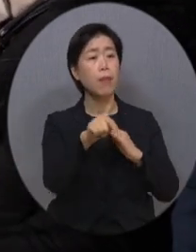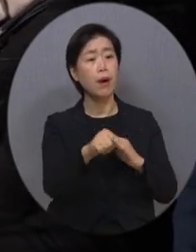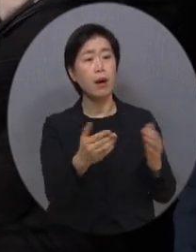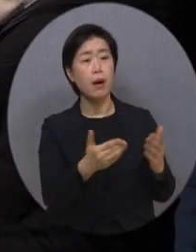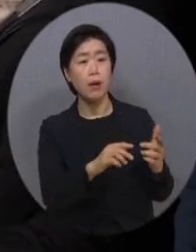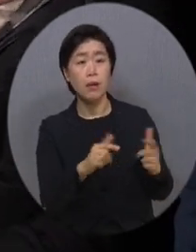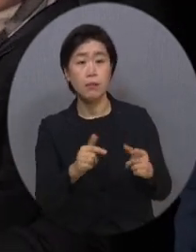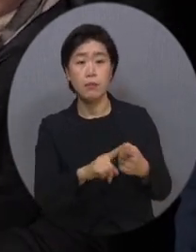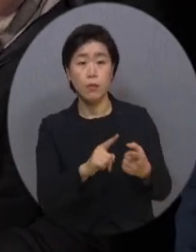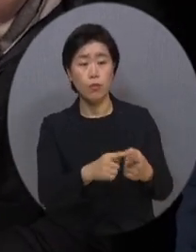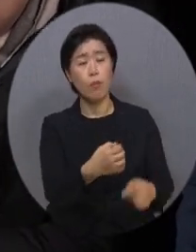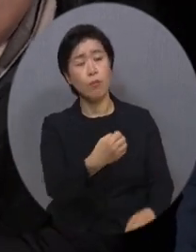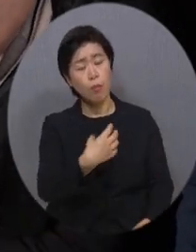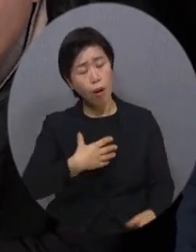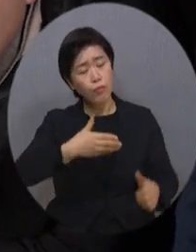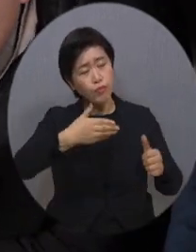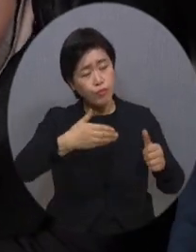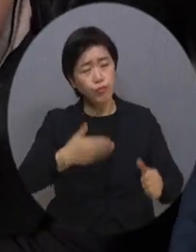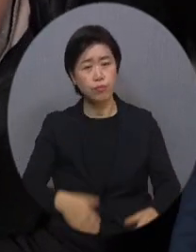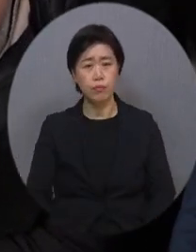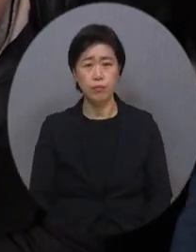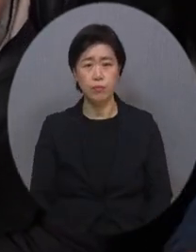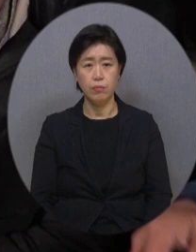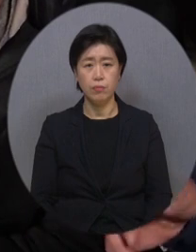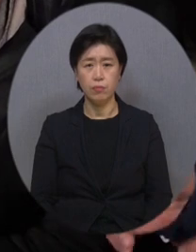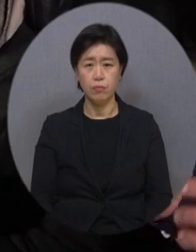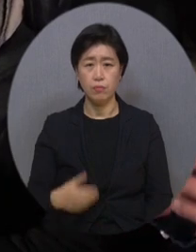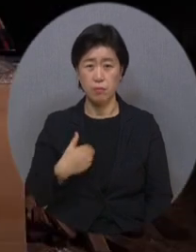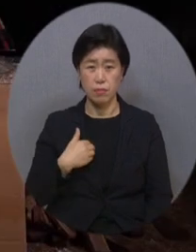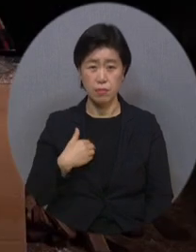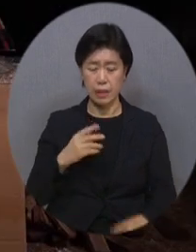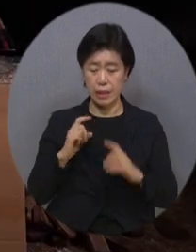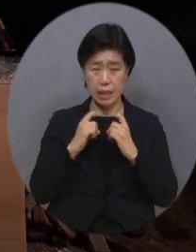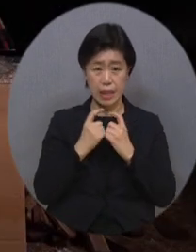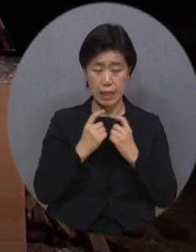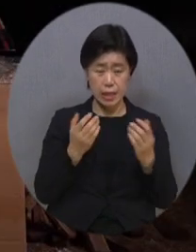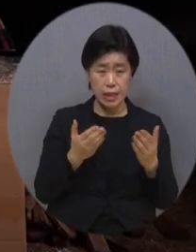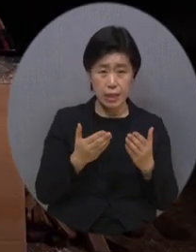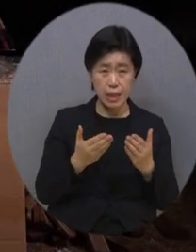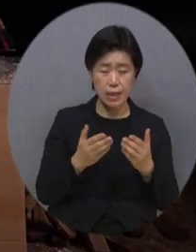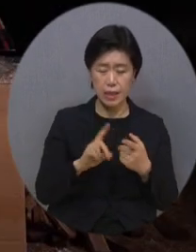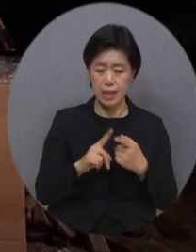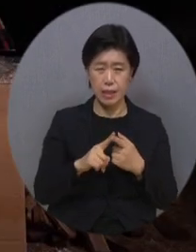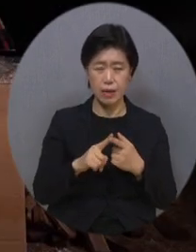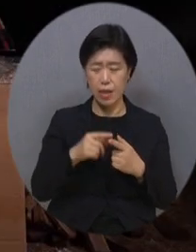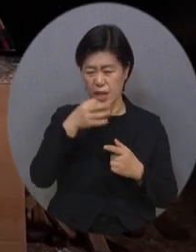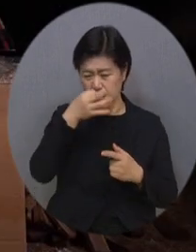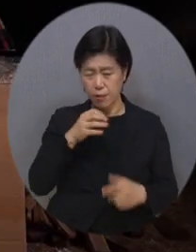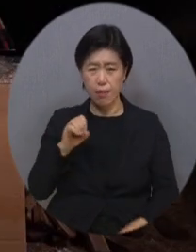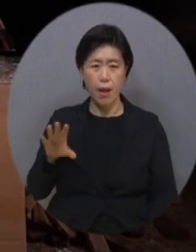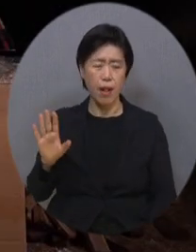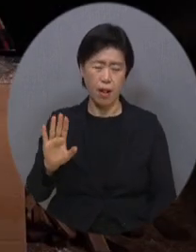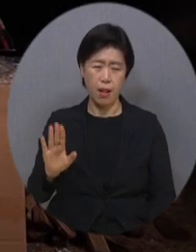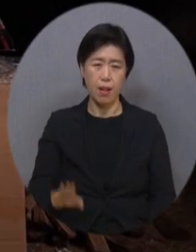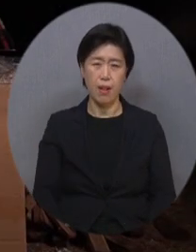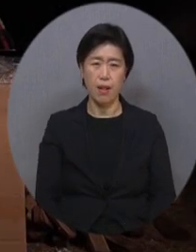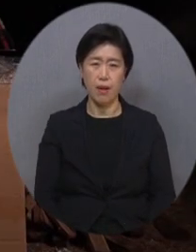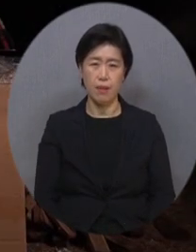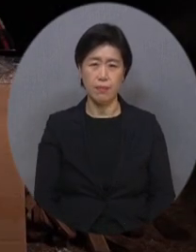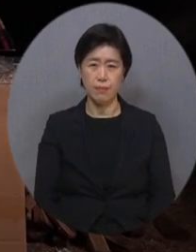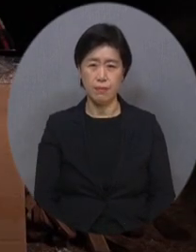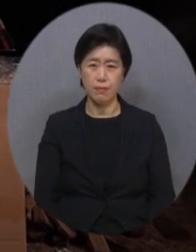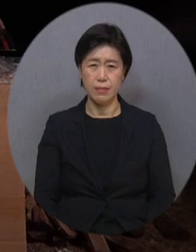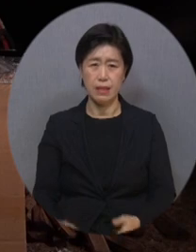이야기, 힘든 거 잘 이야기 안 하죠? 잘 안 해. 아니, 그러니까 힘든 거보다는 밖에 일을 잘 얘기를 안 해. 혹시 신경 쓰고